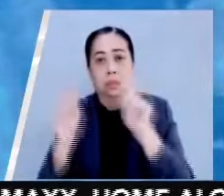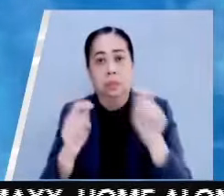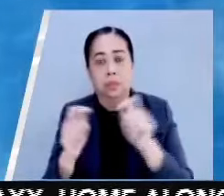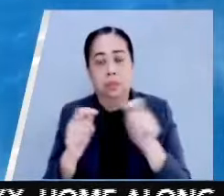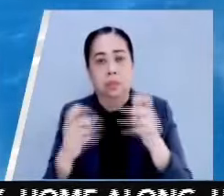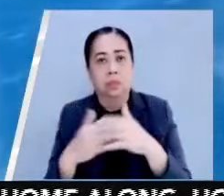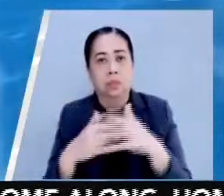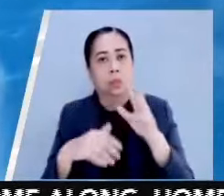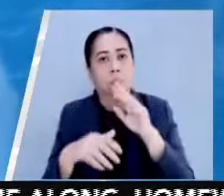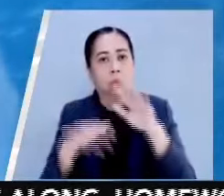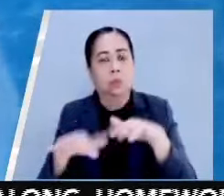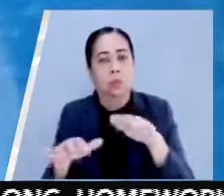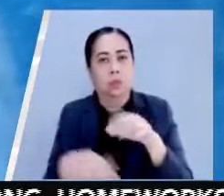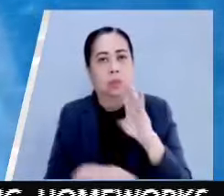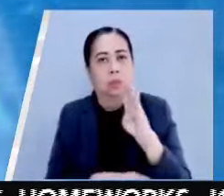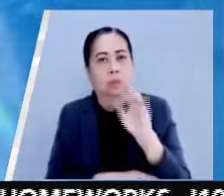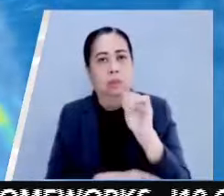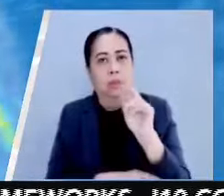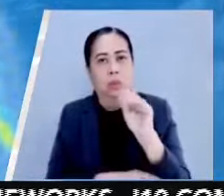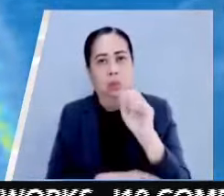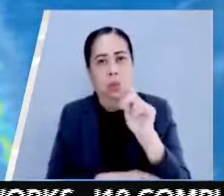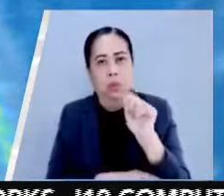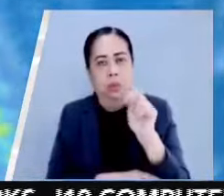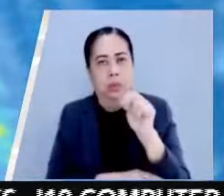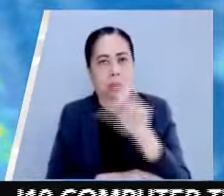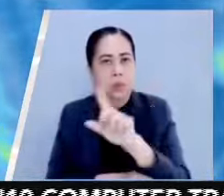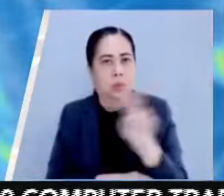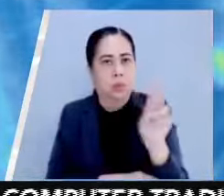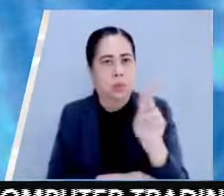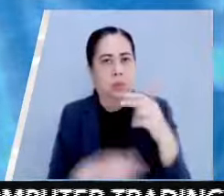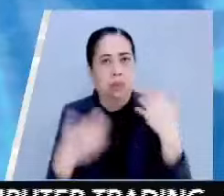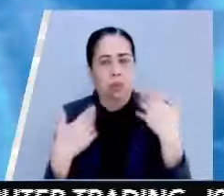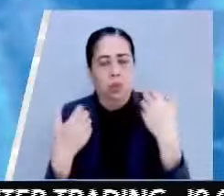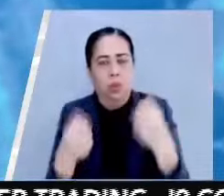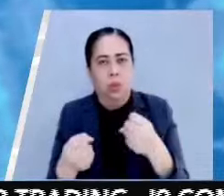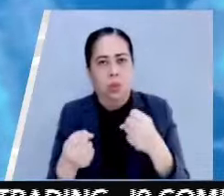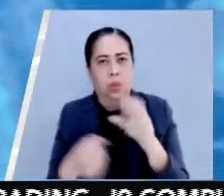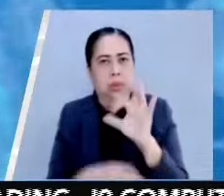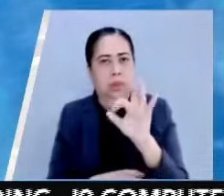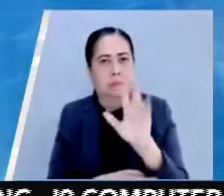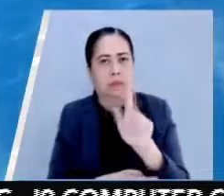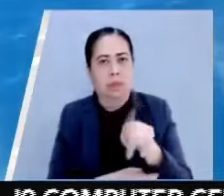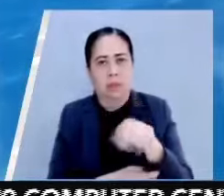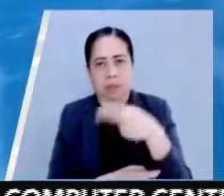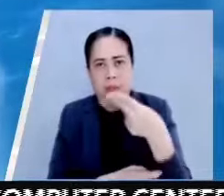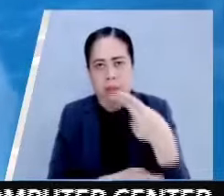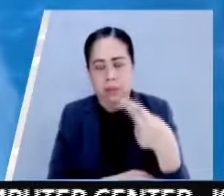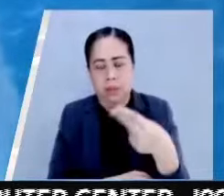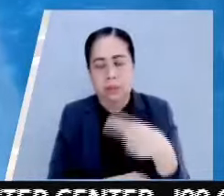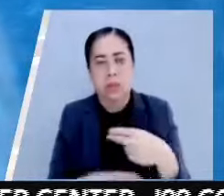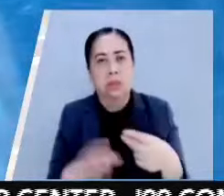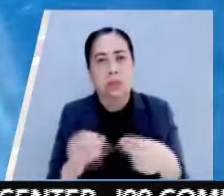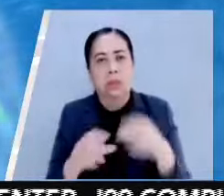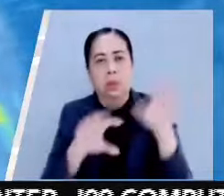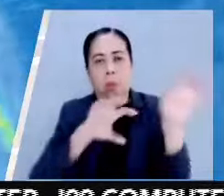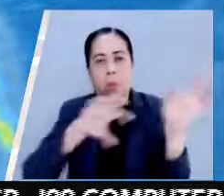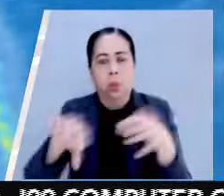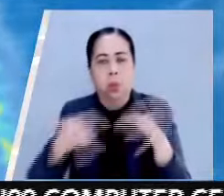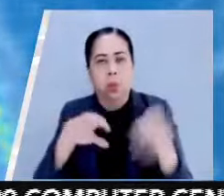waters ng Bacnotan, La Union. May taglayang lakas ng hangin na 95 kilometers per hour at bugsong aabot sa